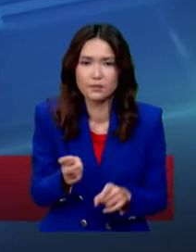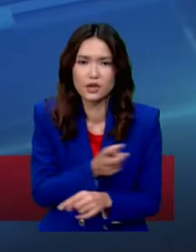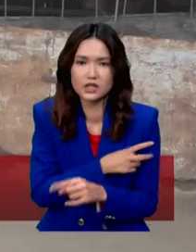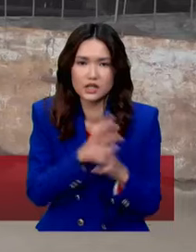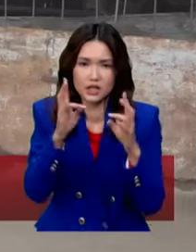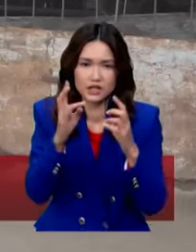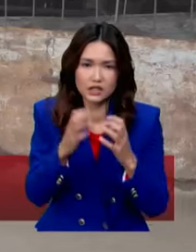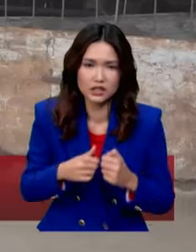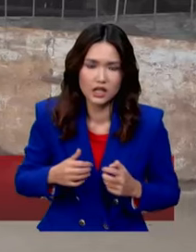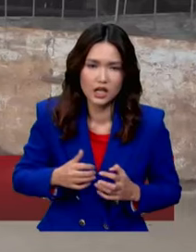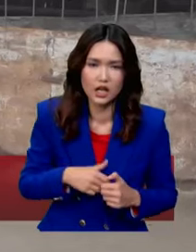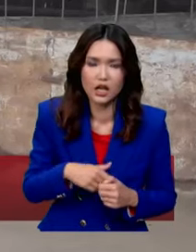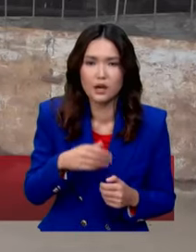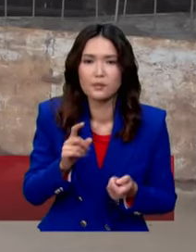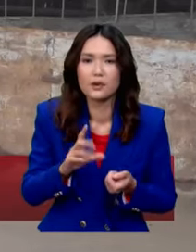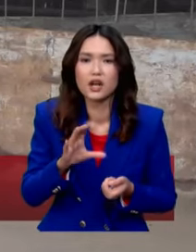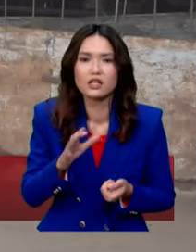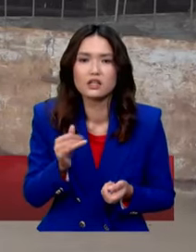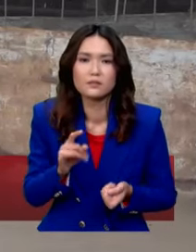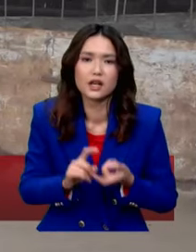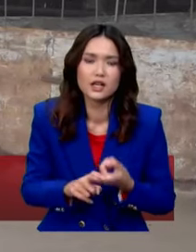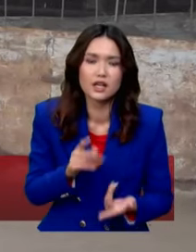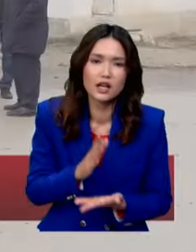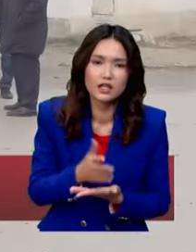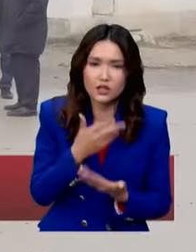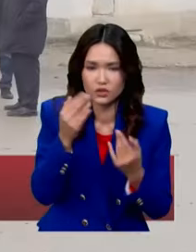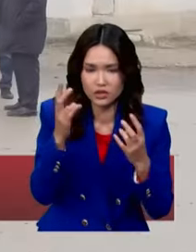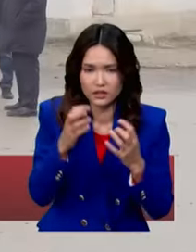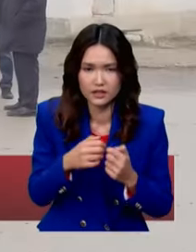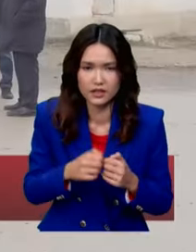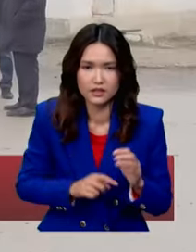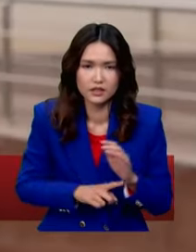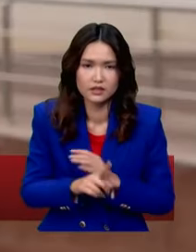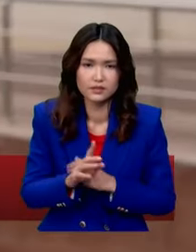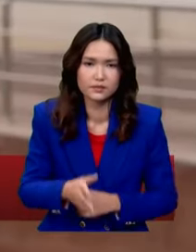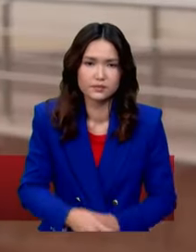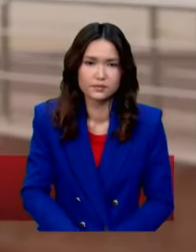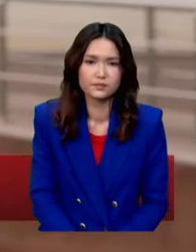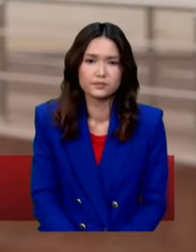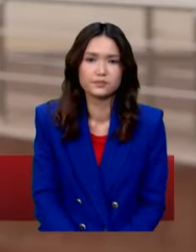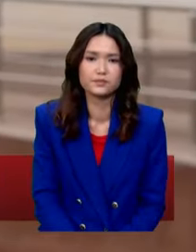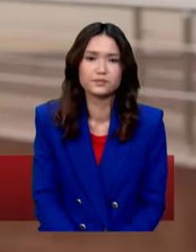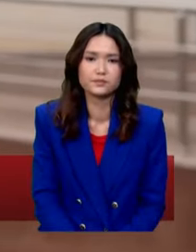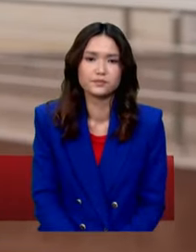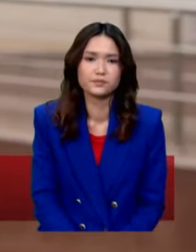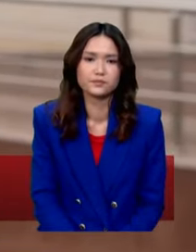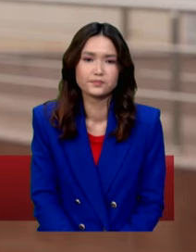на наличие сибирской язвы. Все контактные лица изолированы.